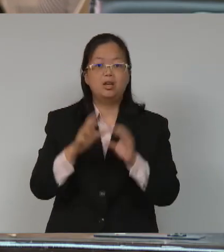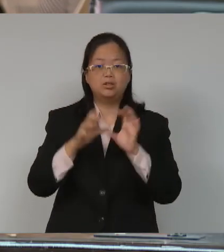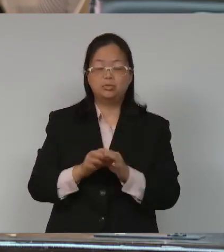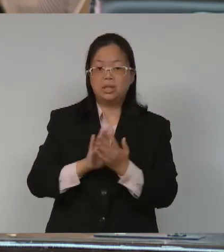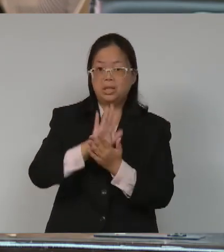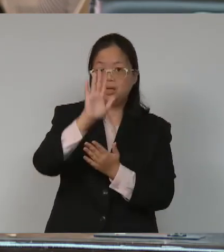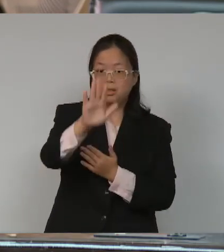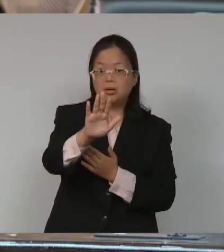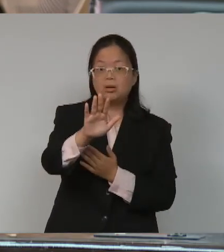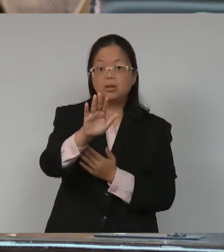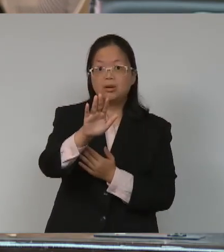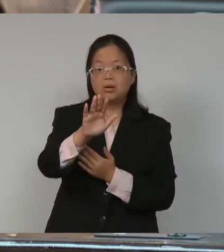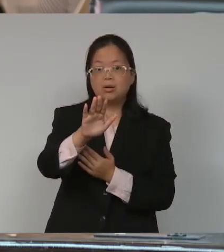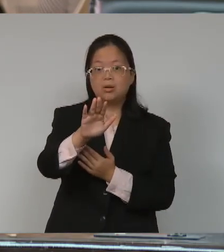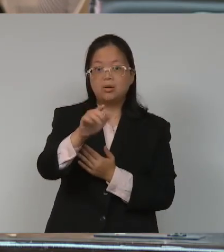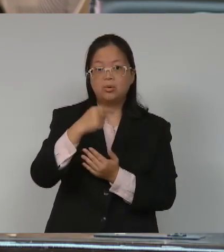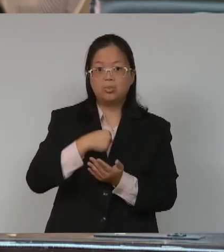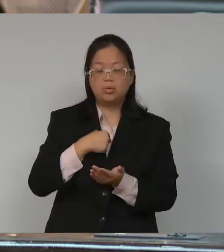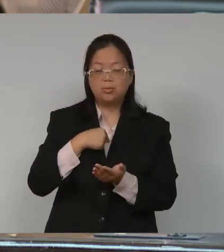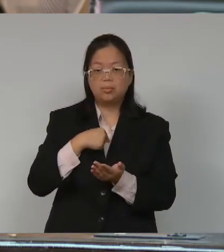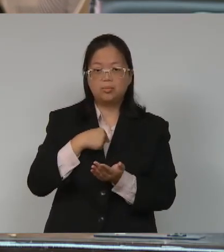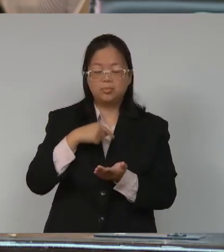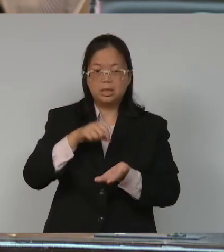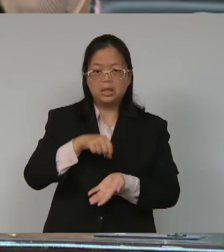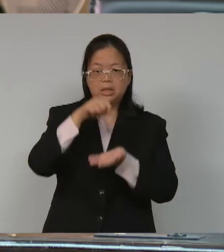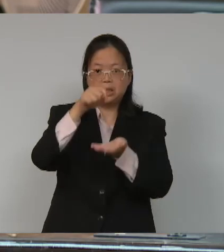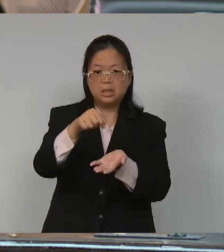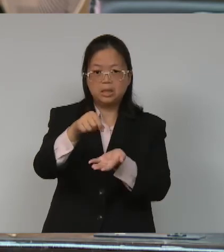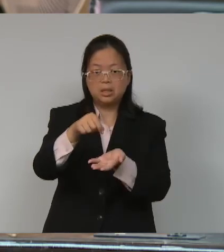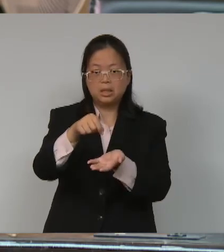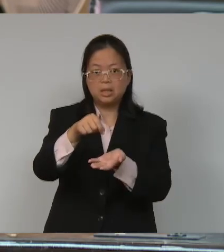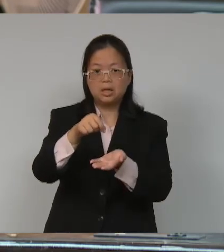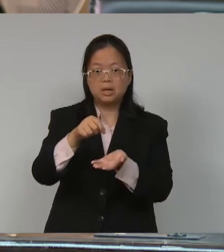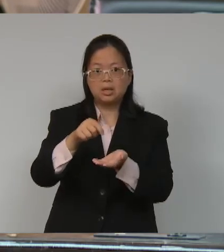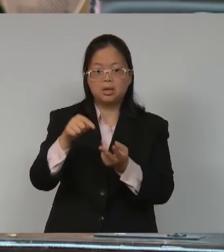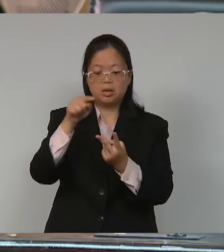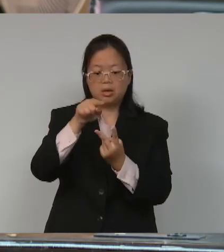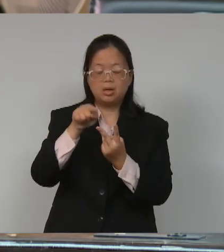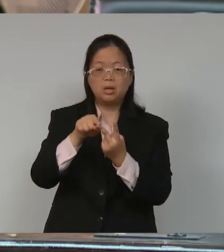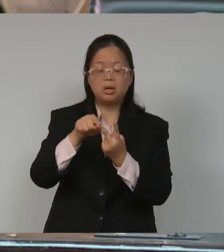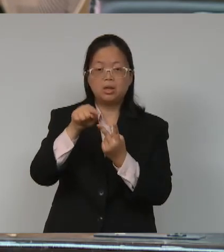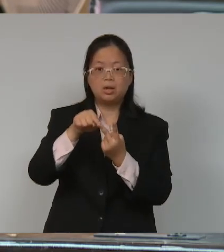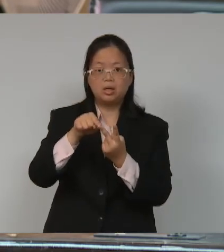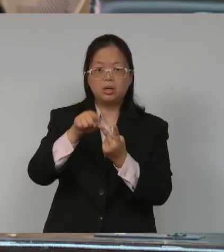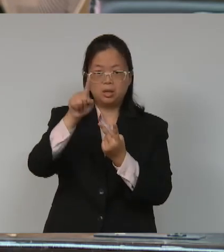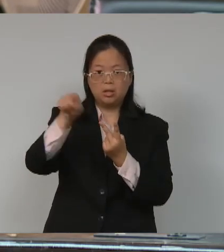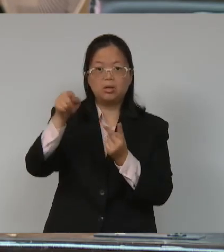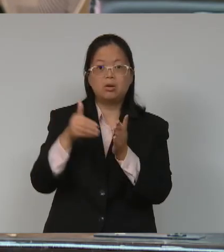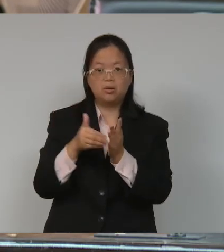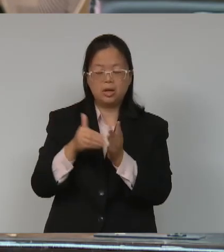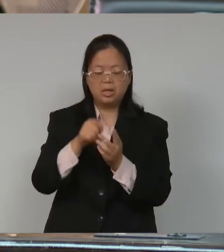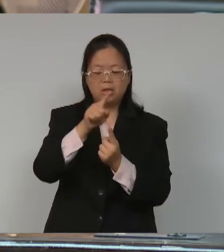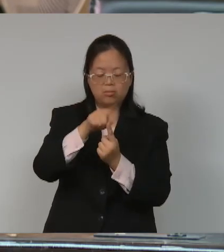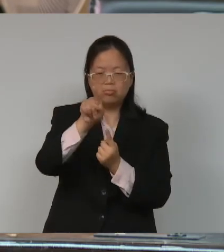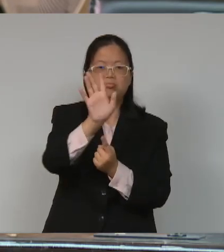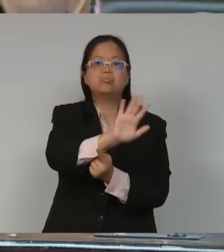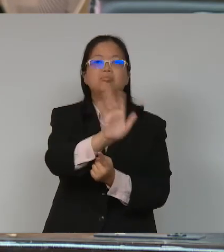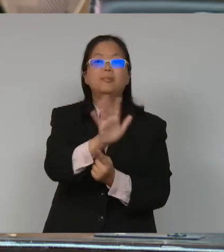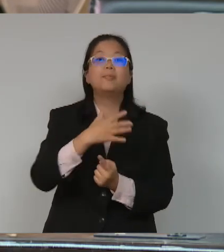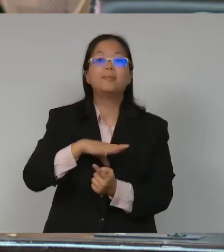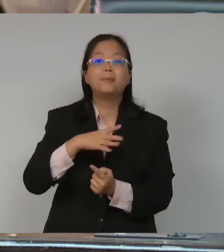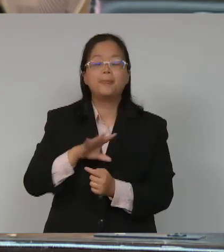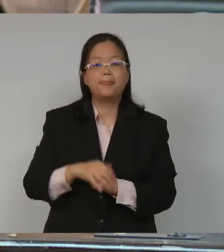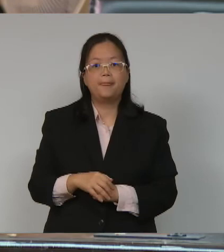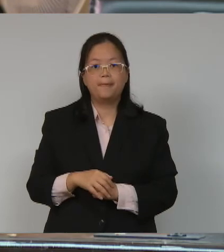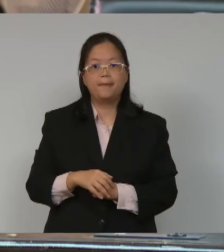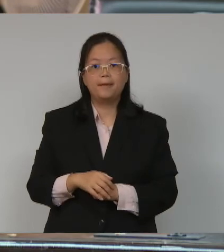可提案的成立的时候呢，那我们不能够勾的是所谓的法律的复决。好，那这样的结果